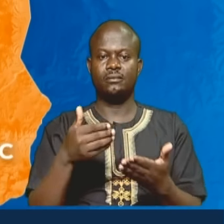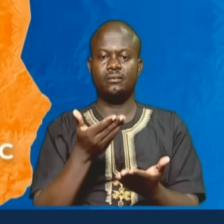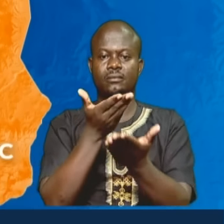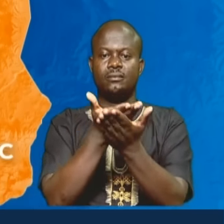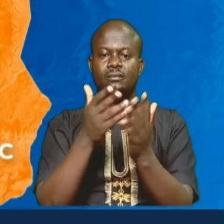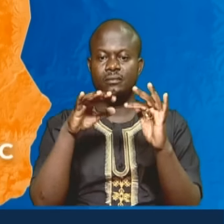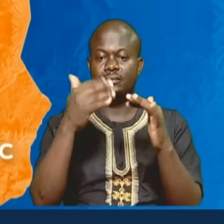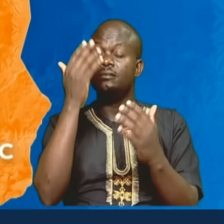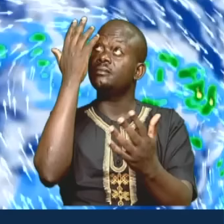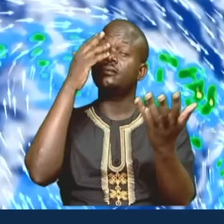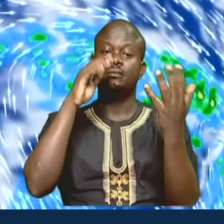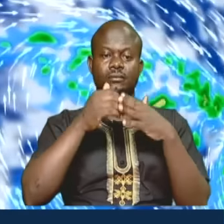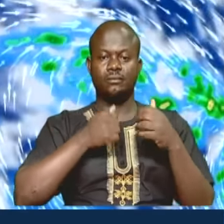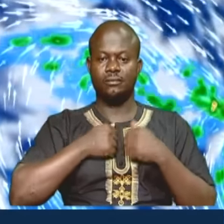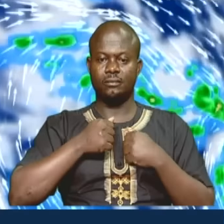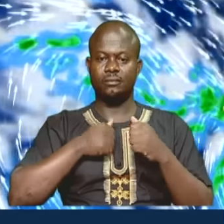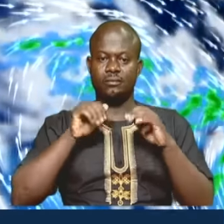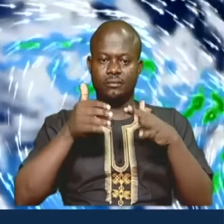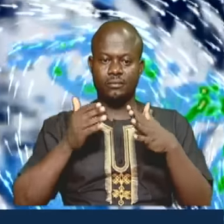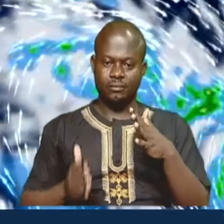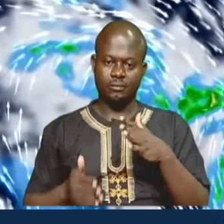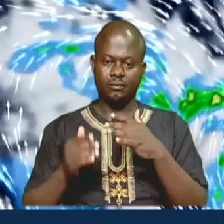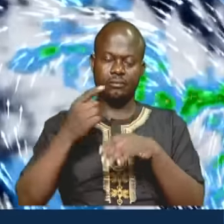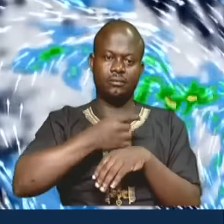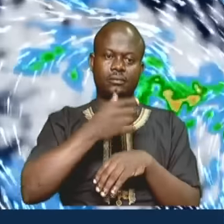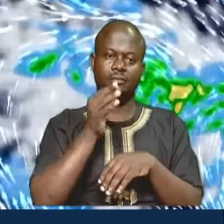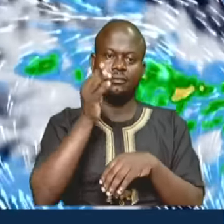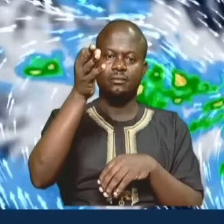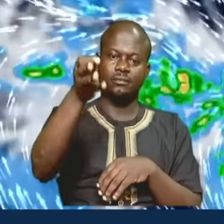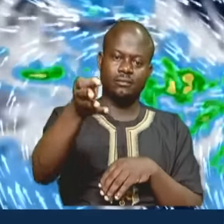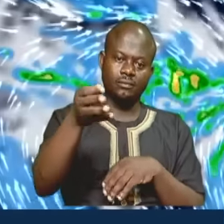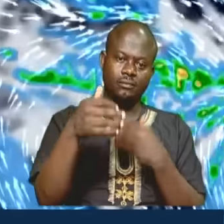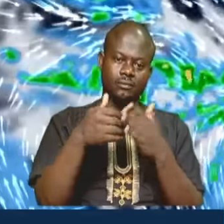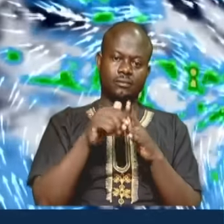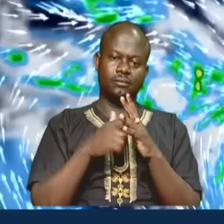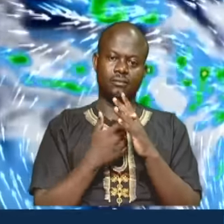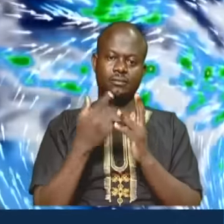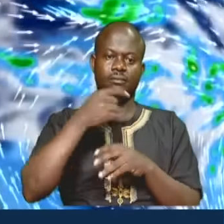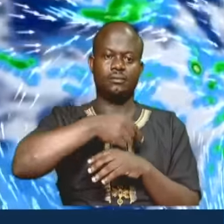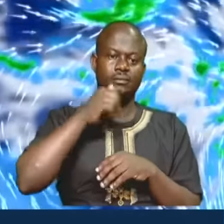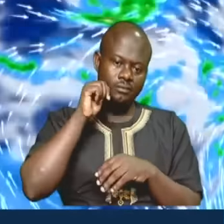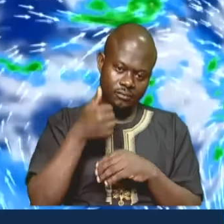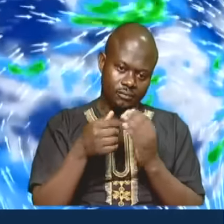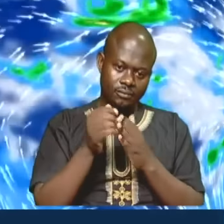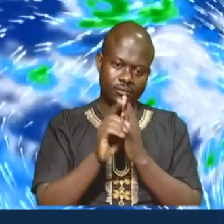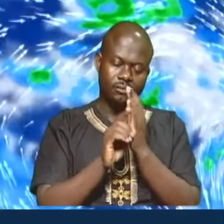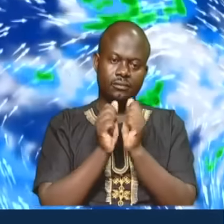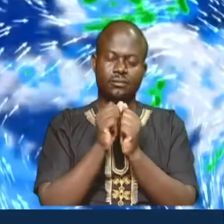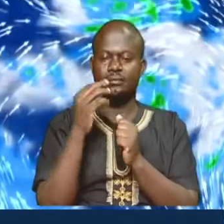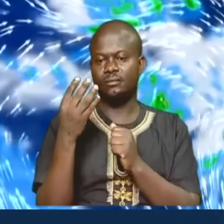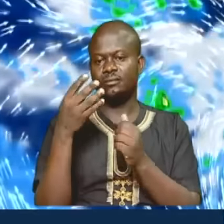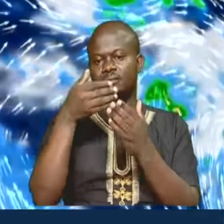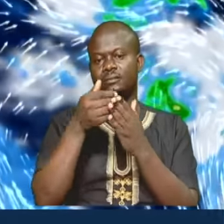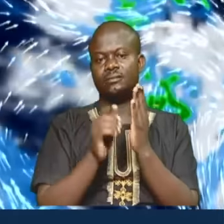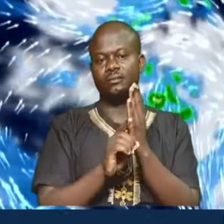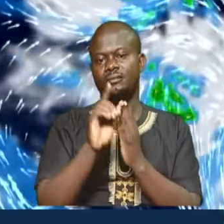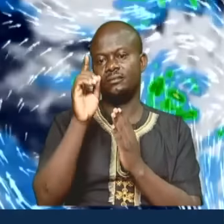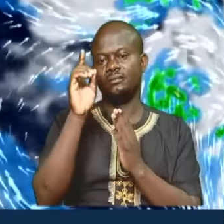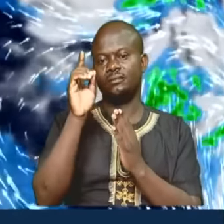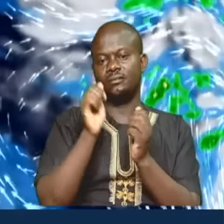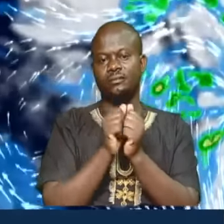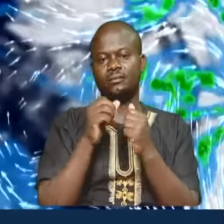uko ikirere cy'u Rwanda kizitwara mu minsi itanu iri imbere, duhereye ku munsi w'ejo tariki ya 14 kugeza ku itariki